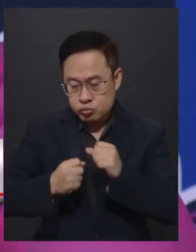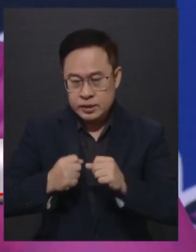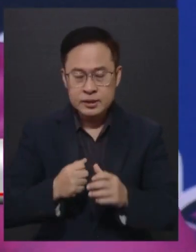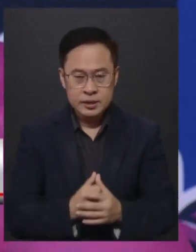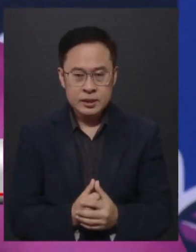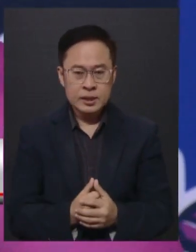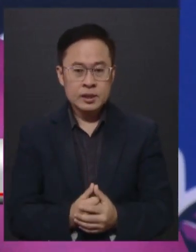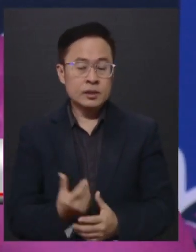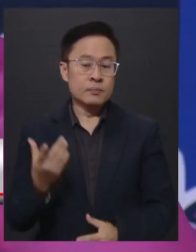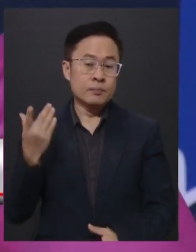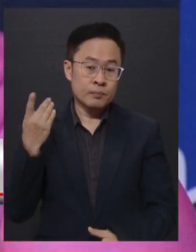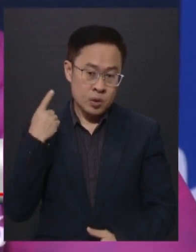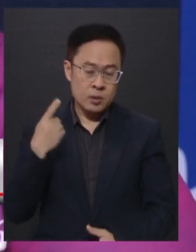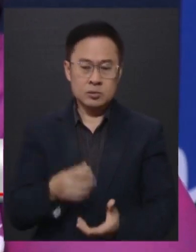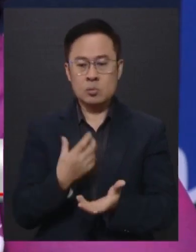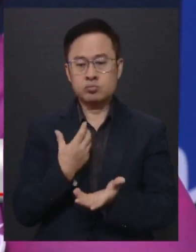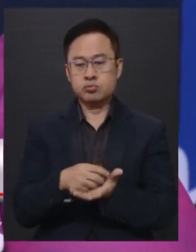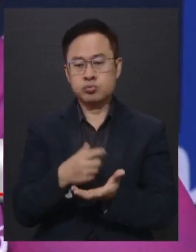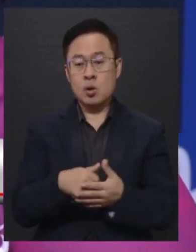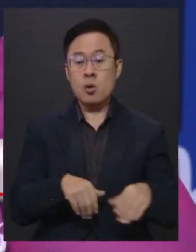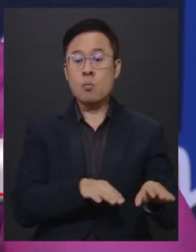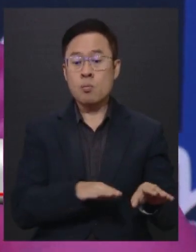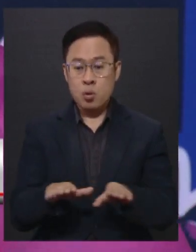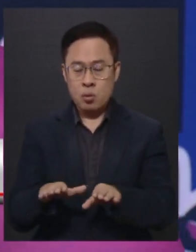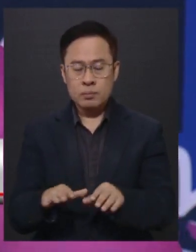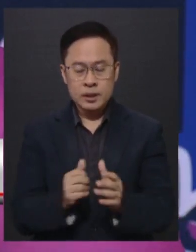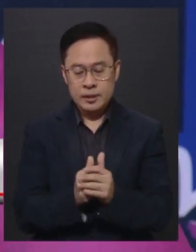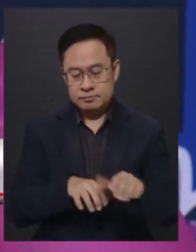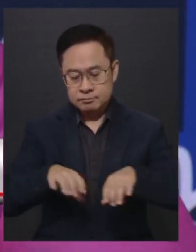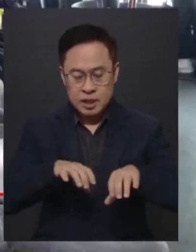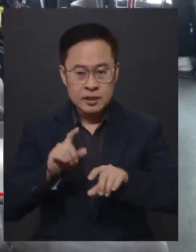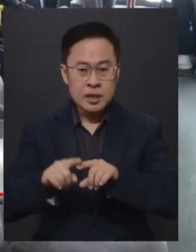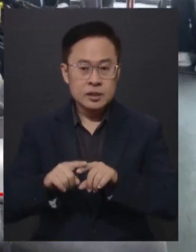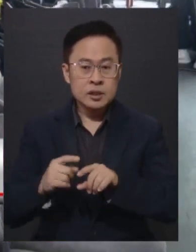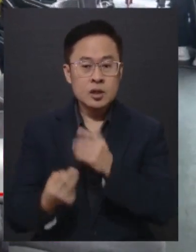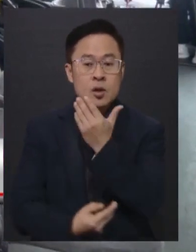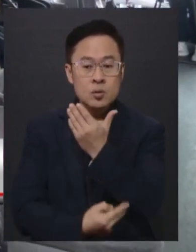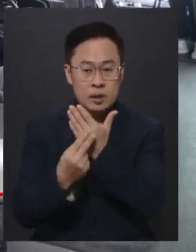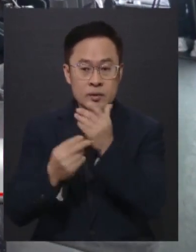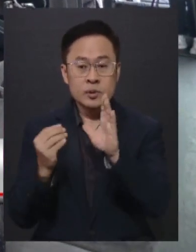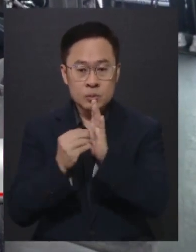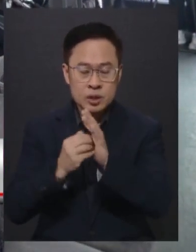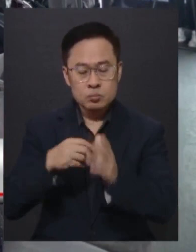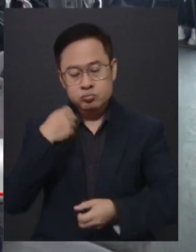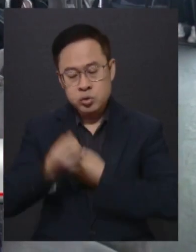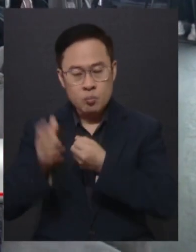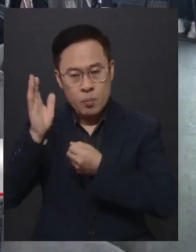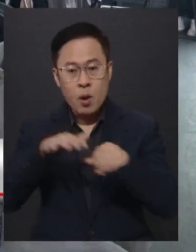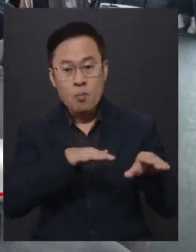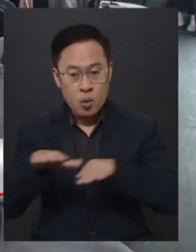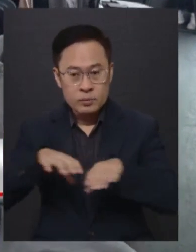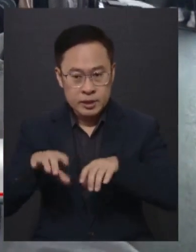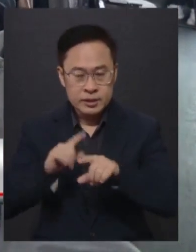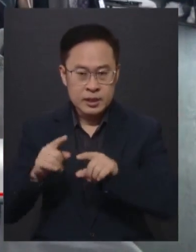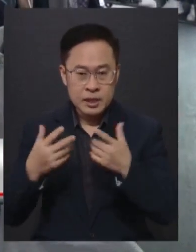วานนี้ก็ได้มีการจัดแถลงความพร้อมของการแข่งขันที่โรงแรมบันยันทรีกรุงเทพมหานครเดี๋ยวการแข่งขันวิ่งมารธอนลากูน่า